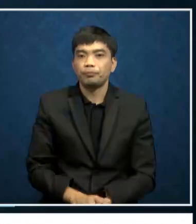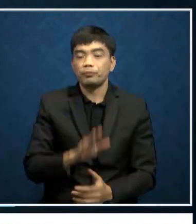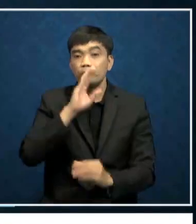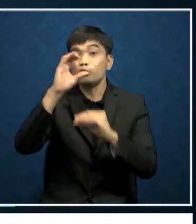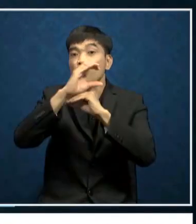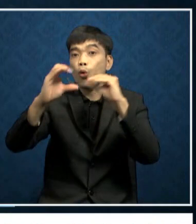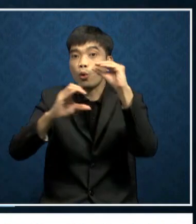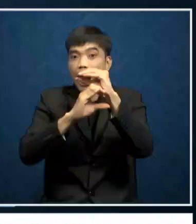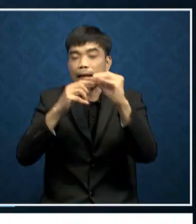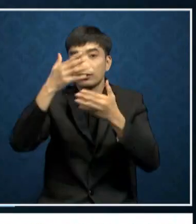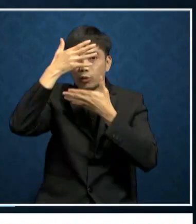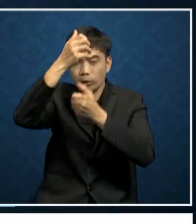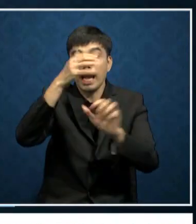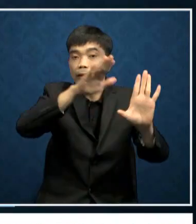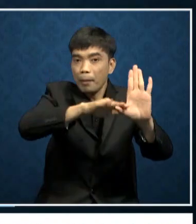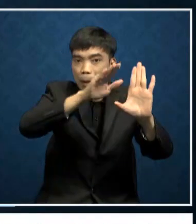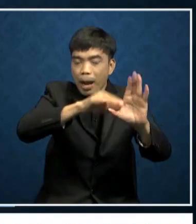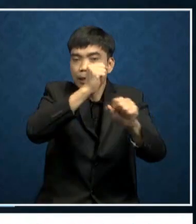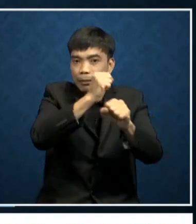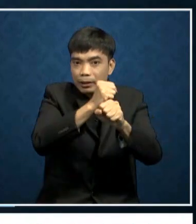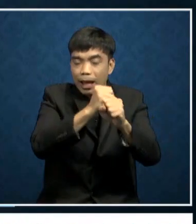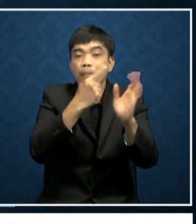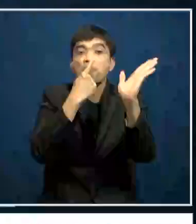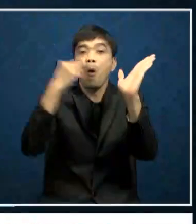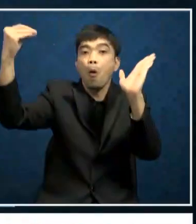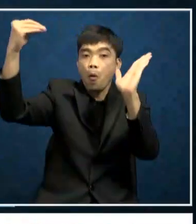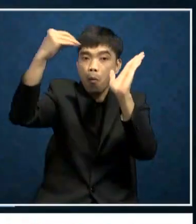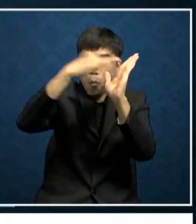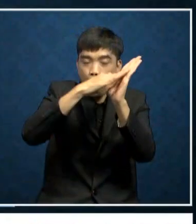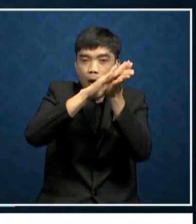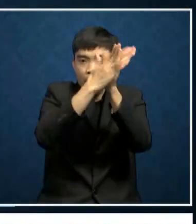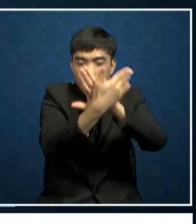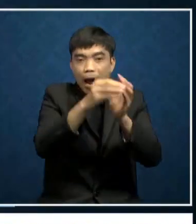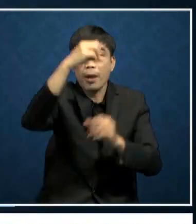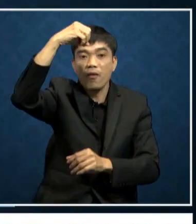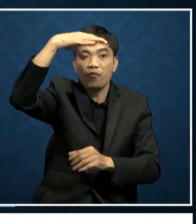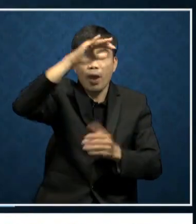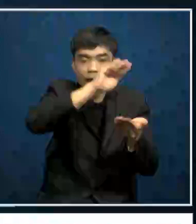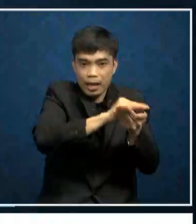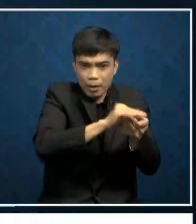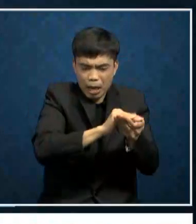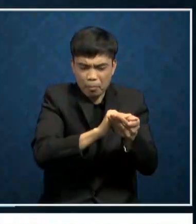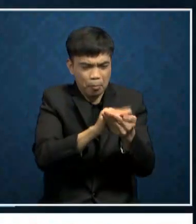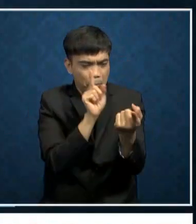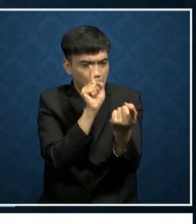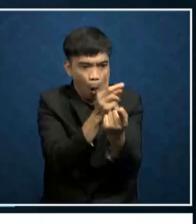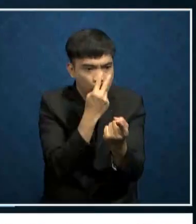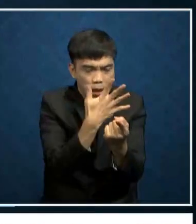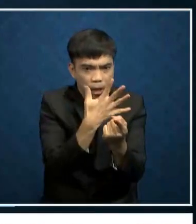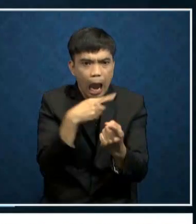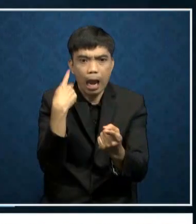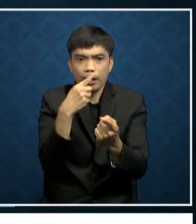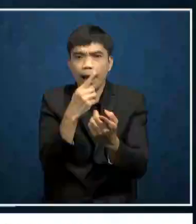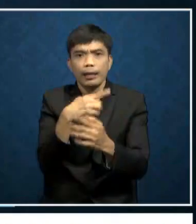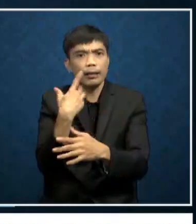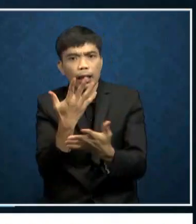789รายมีกำลังผลิตตามที่ได้กล่าวมาแล้วไม่พบการรายงานข้อมูลเกี่ยวกับจำนวนรายที่ยังคงค้าง